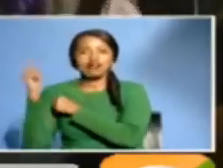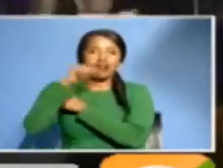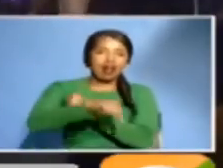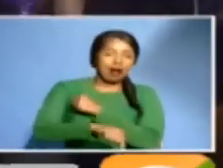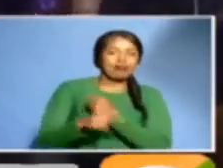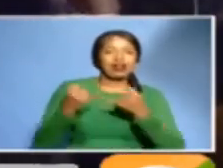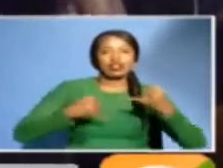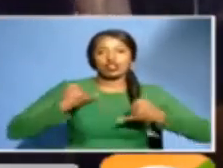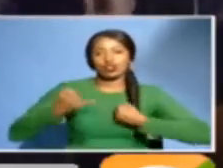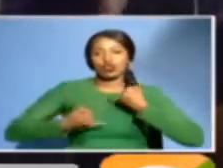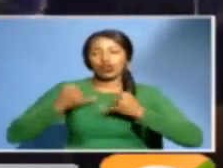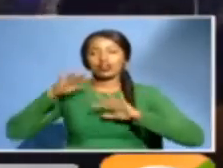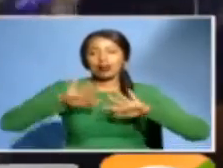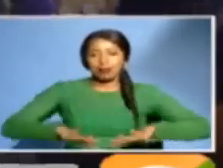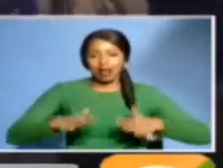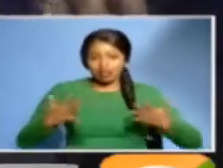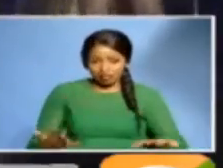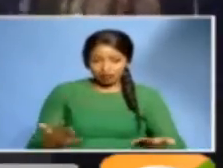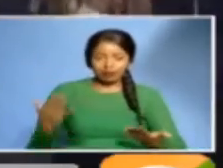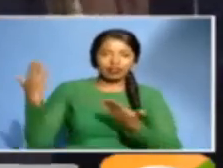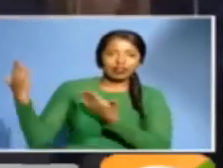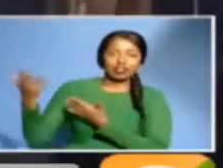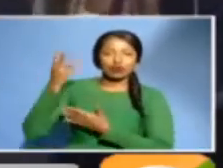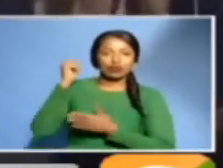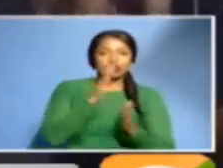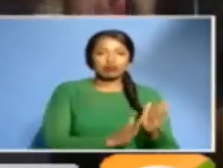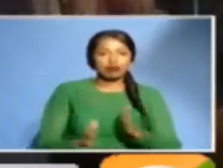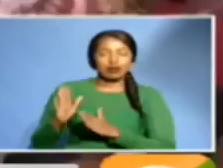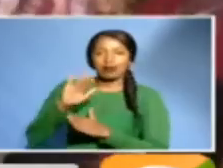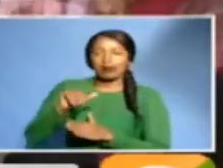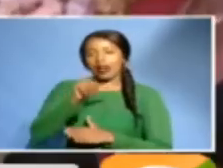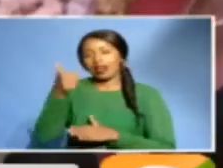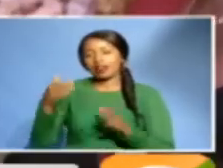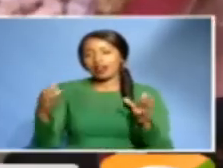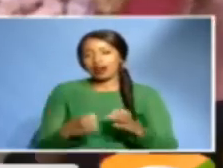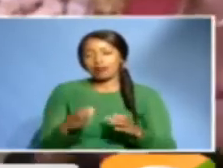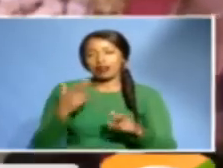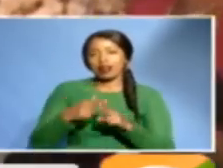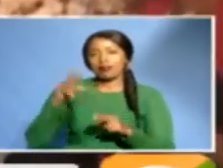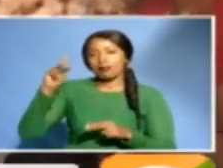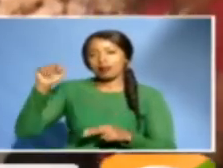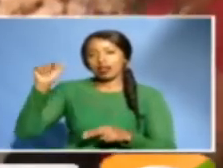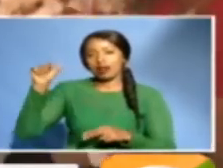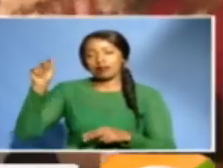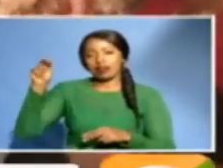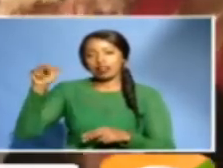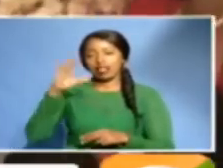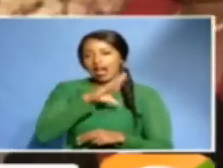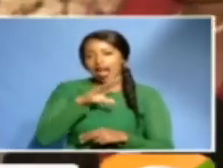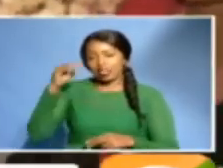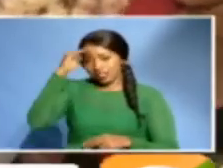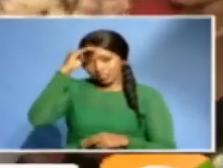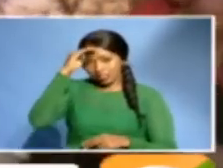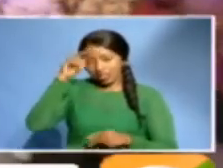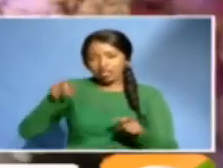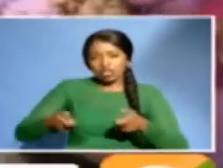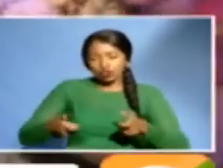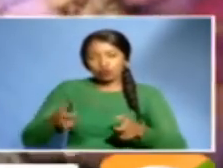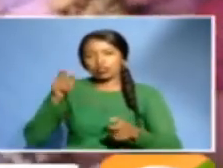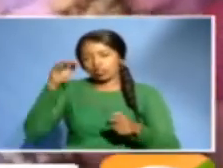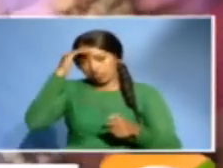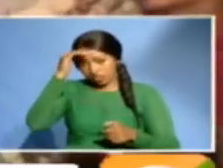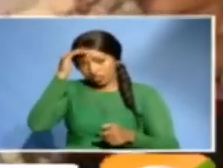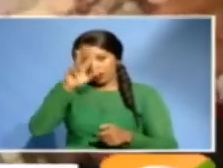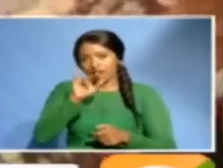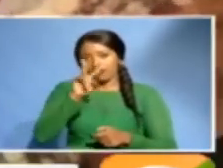kuwatumbuiza mashabiki. Tamasha hiyo iliandaliwa na kampuni ya Melamani Promotion ikishirikiana na runinga ya Citizen, Radio Citizen,